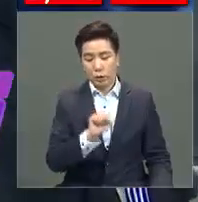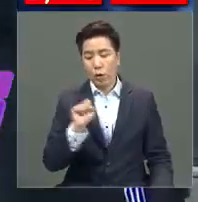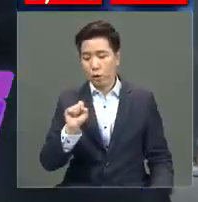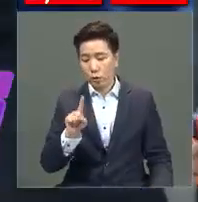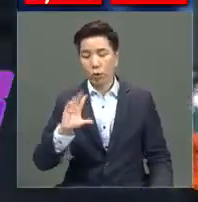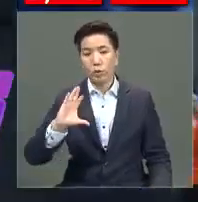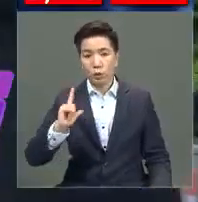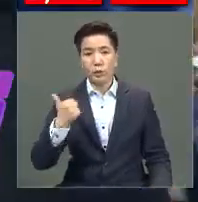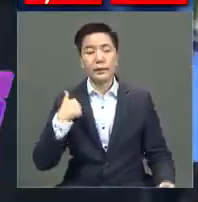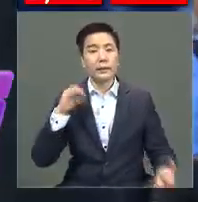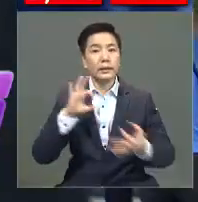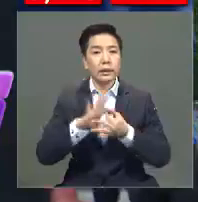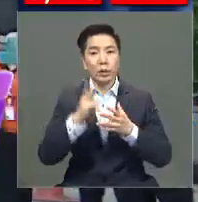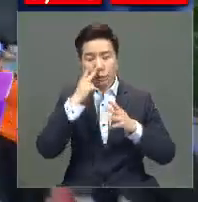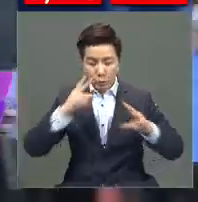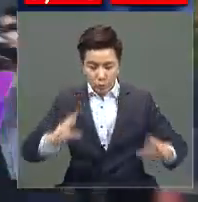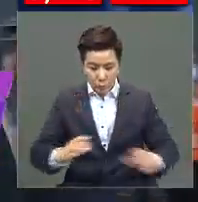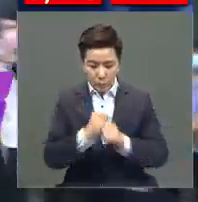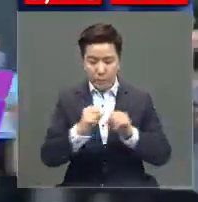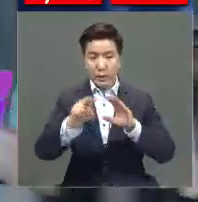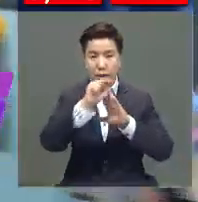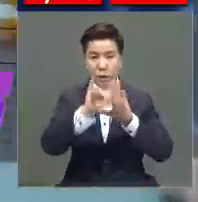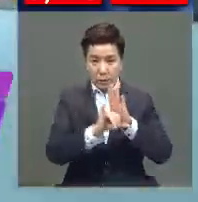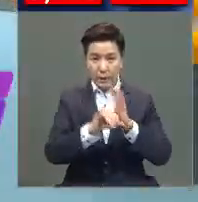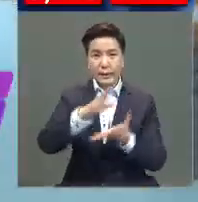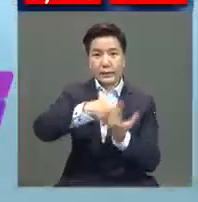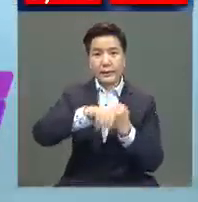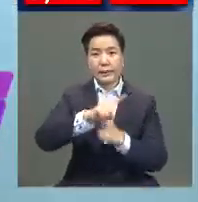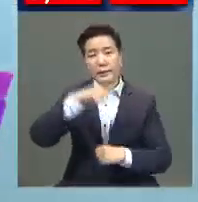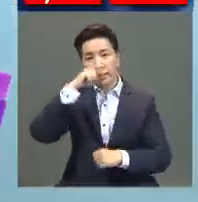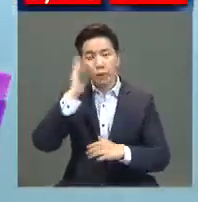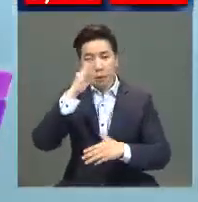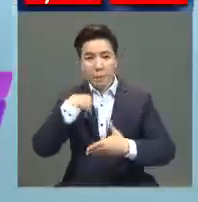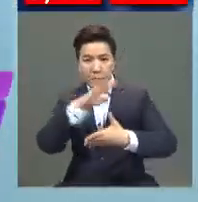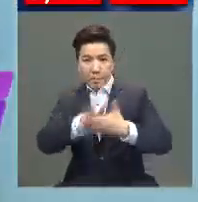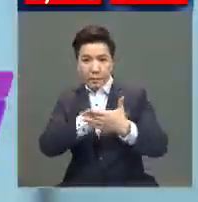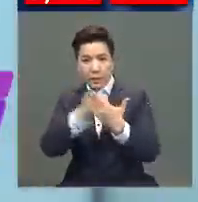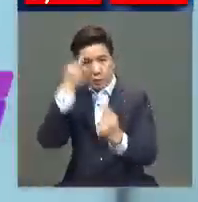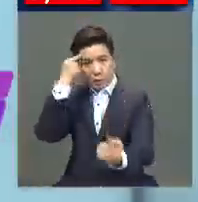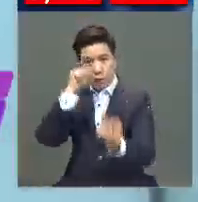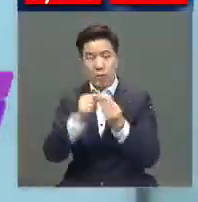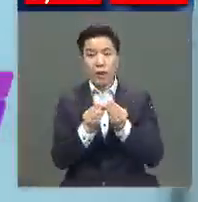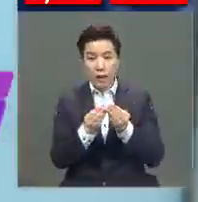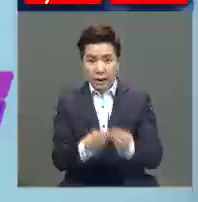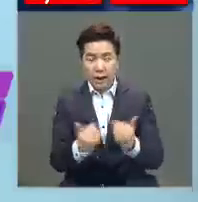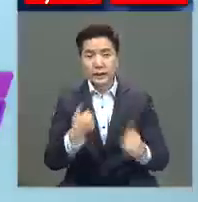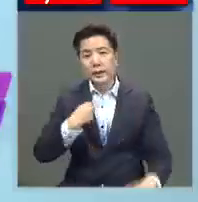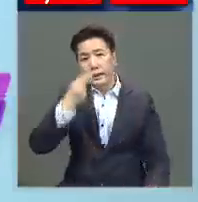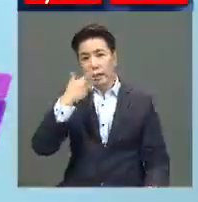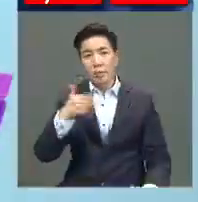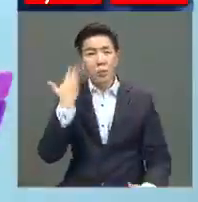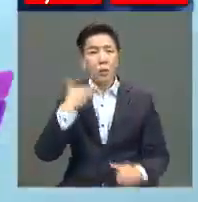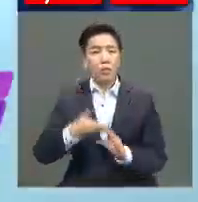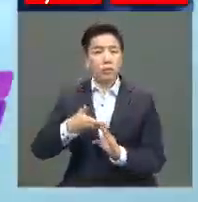จะพูดคุยถึงนโยบายภาพรวมเศรษฐกิจของประเทศและกำหนดทิศทางการขับเคลื่อนนโยบายภาครัฐพอถามว่าอย่างช่วงโ